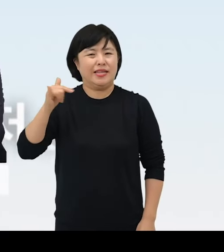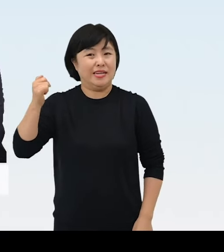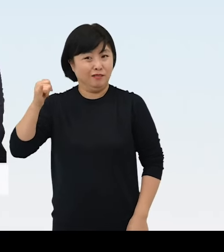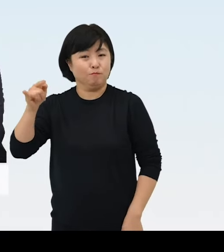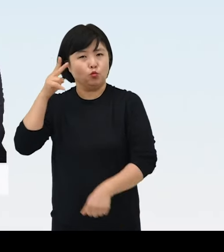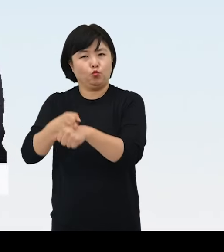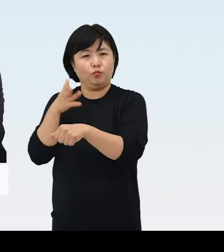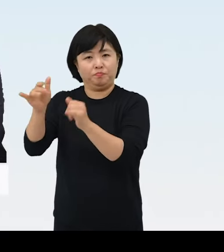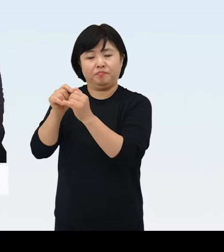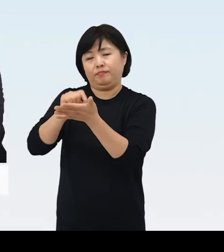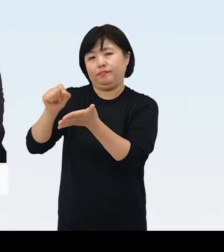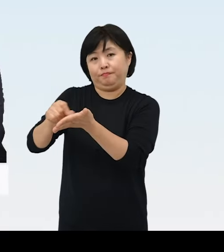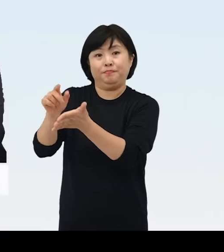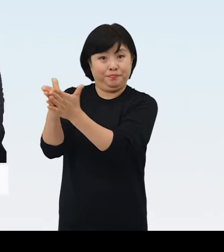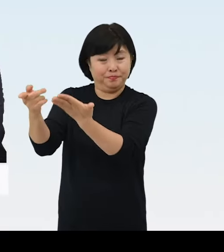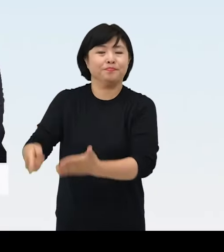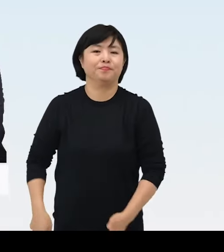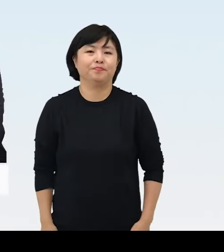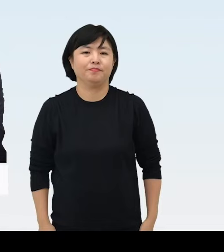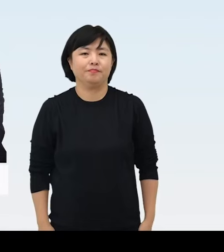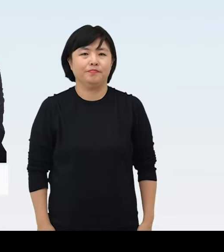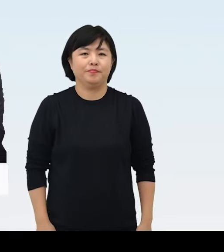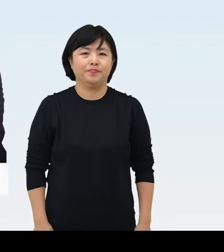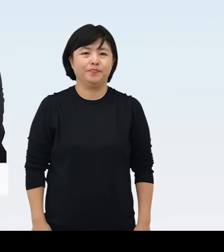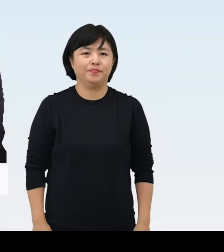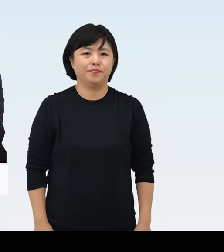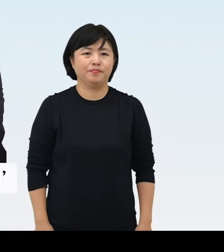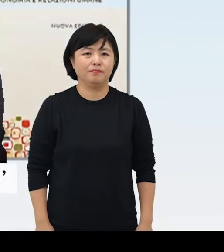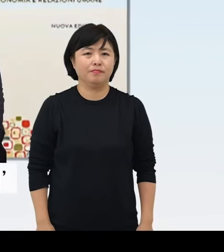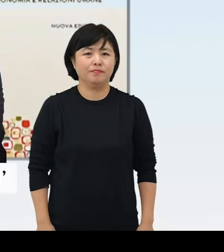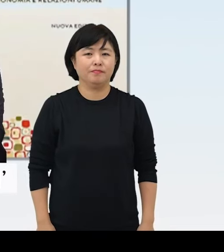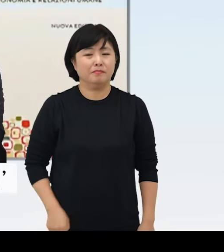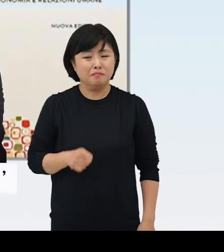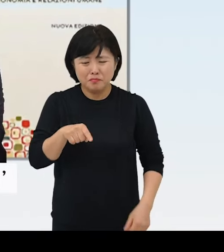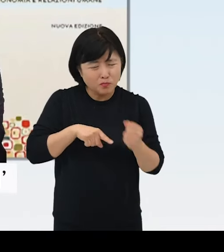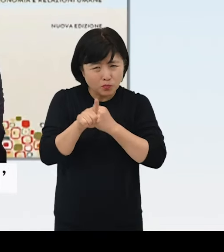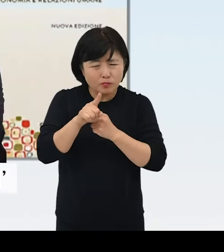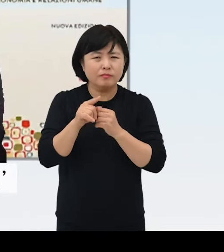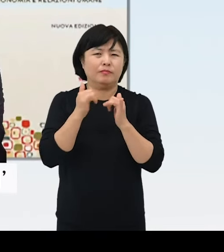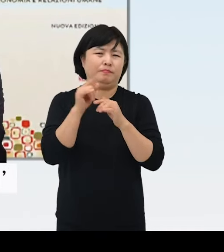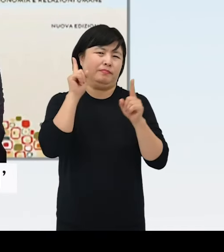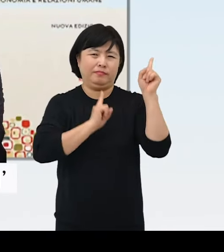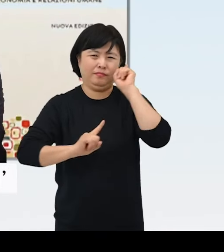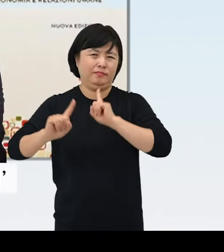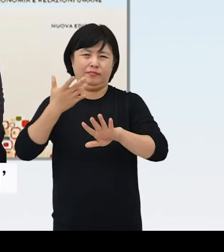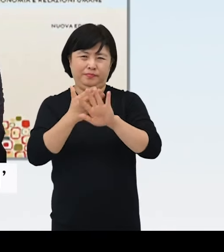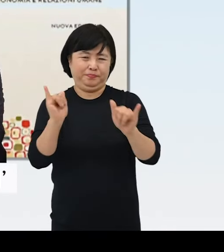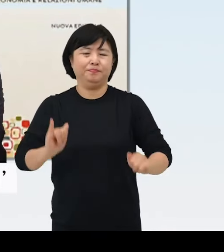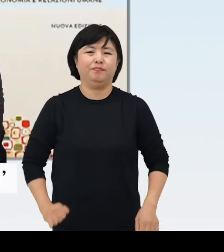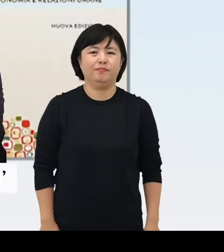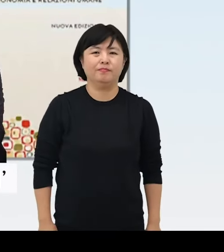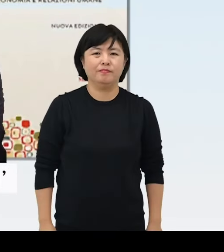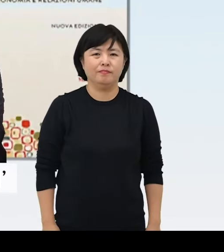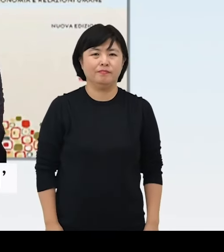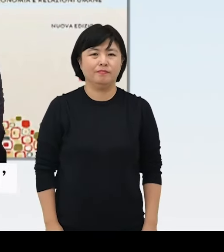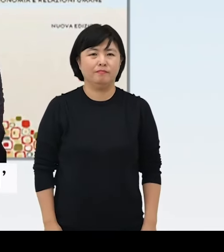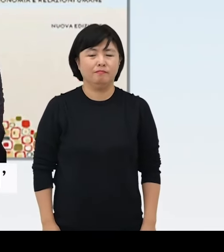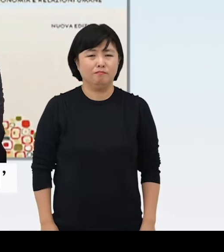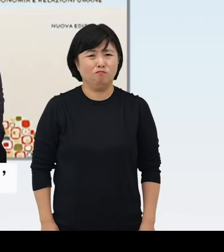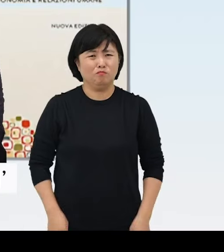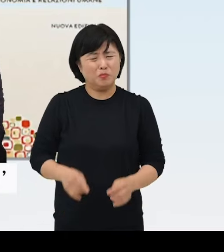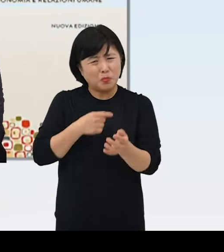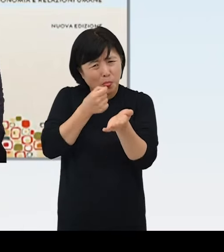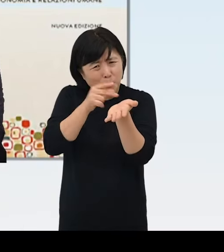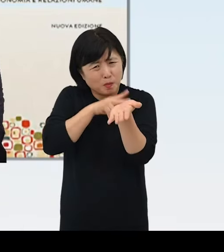있는 루이지노 브루니라는 교수님의 대표 저서입니다. 라 페리타 델 알트로, 타인의 상처 이런